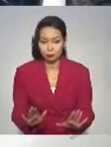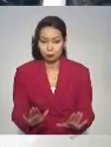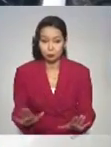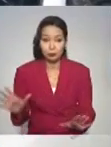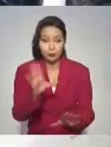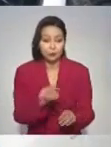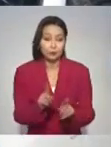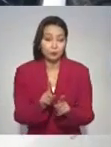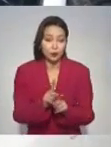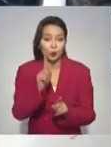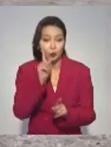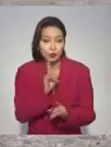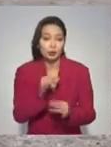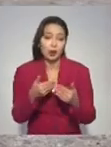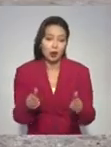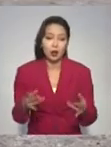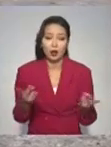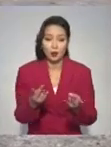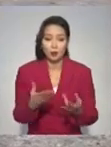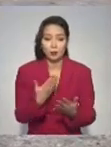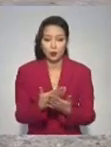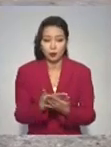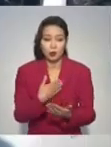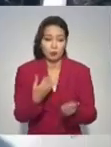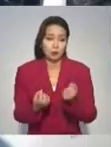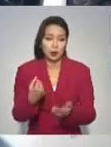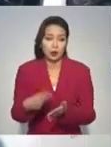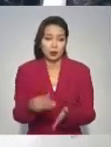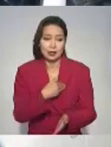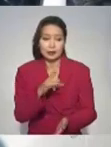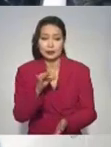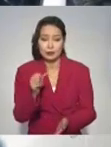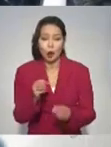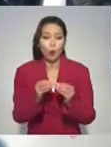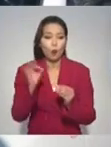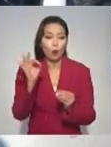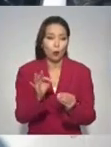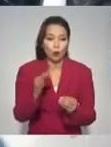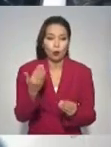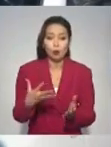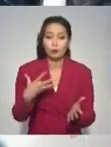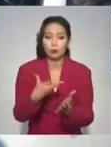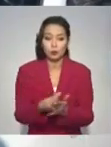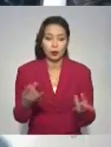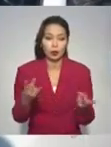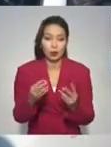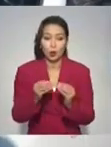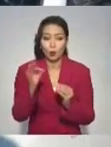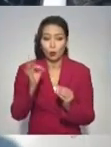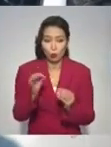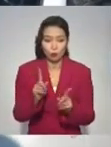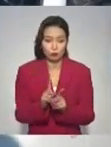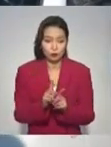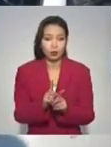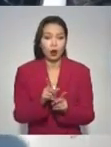Барлығына тиімді әрі ашық болса деймін. Мысалы, менің Kia көлігін алғым келеді. Kia адамдарға 10% алдын ала төлем жасау керек, төлем қабілетін де